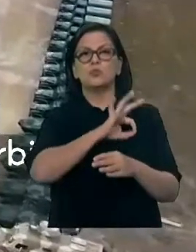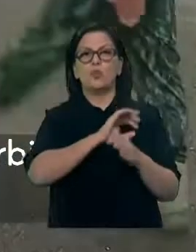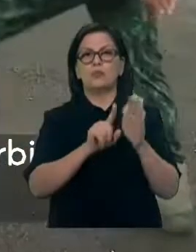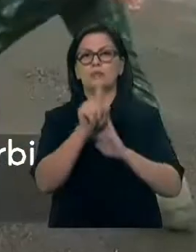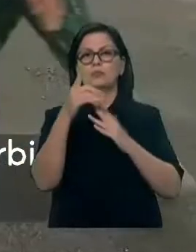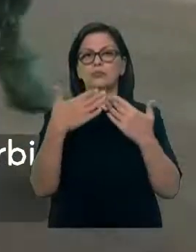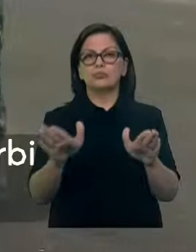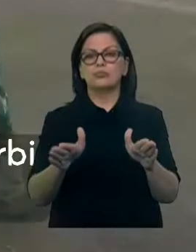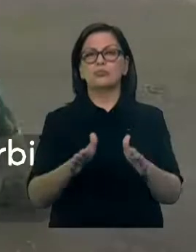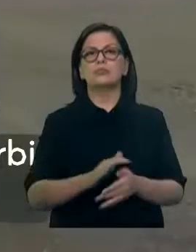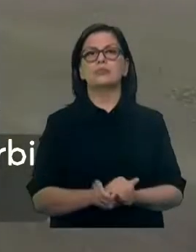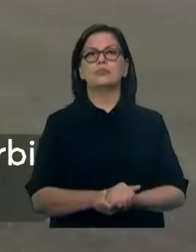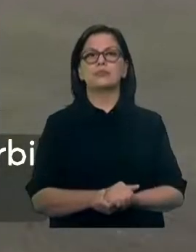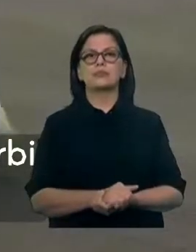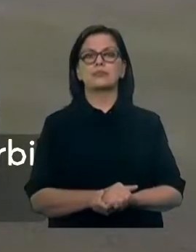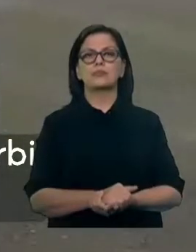verilib.